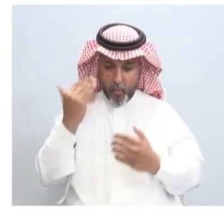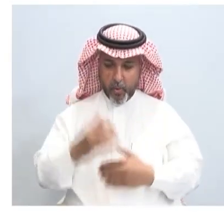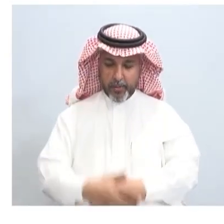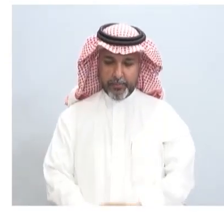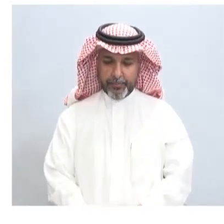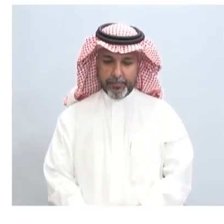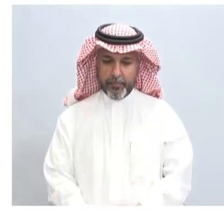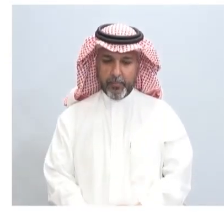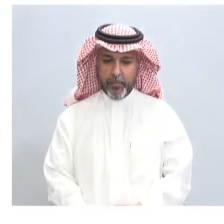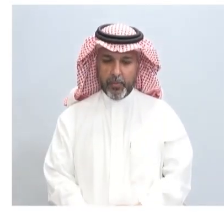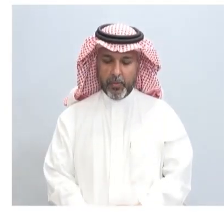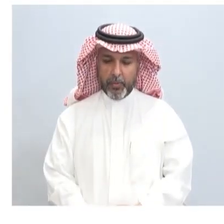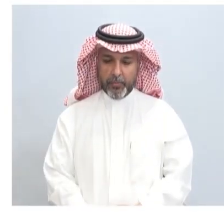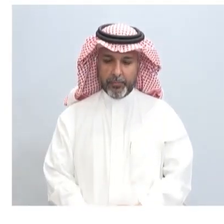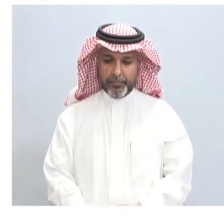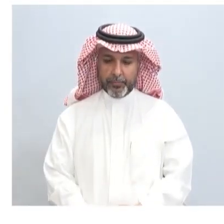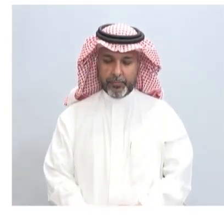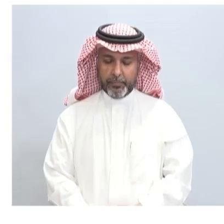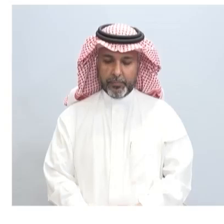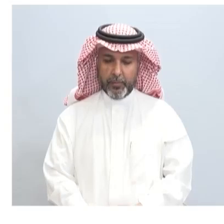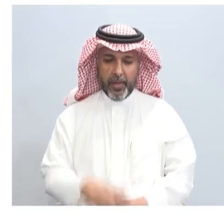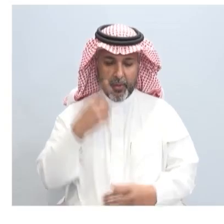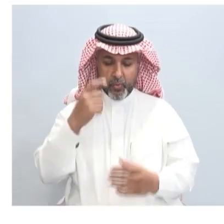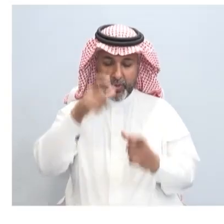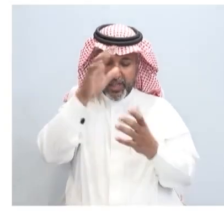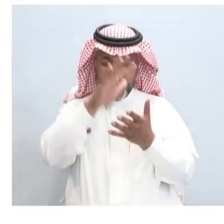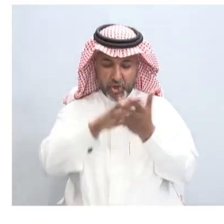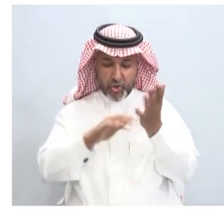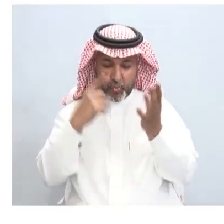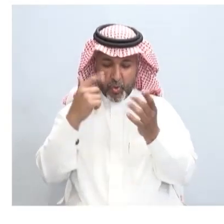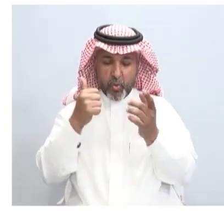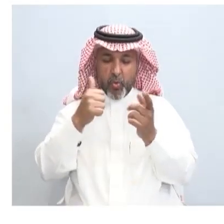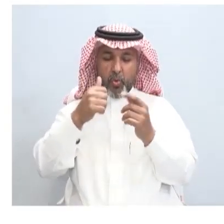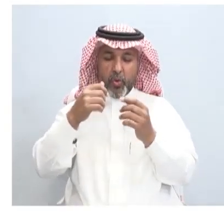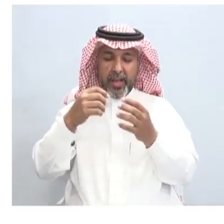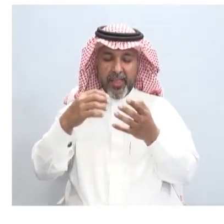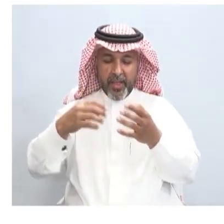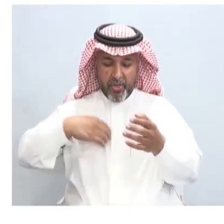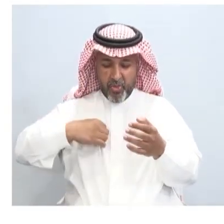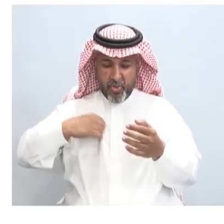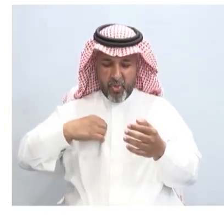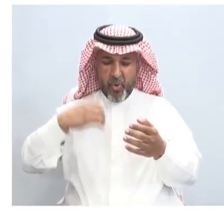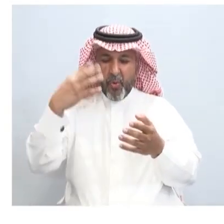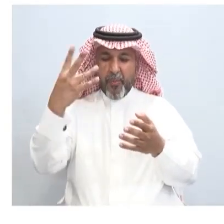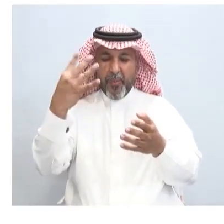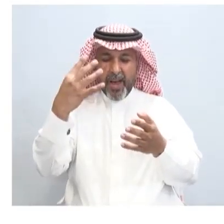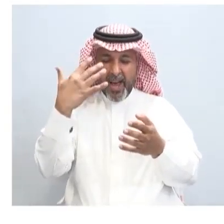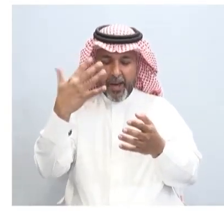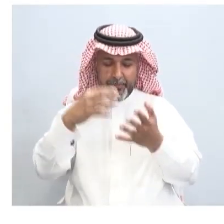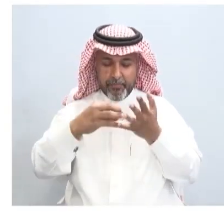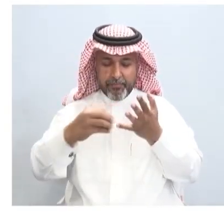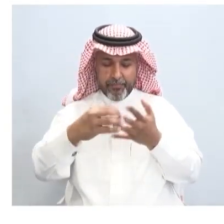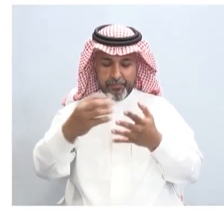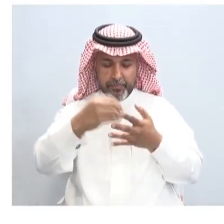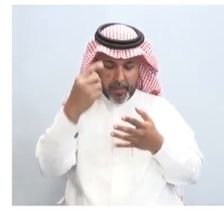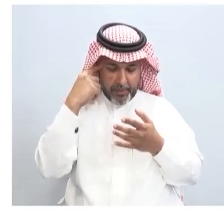اللي هو سعد لما راح للخياط وقال له والله ابغى ثوب فقال له عندي خمس انواع من القماش وست الوان وثلاث اكمام